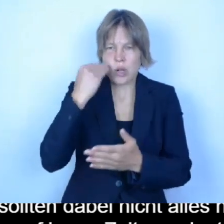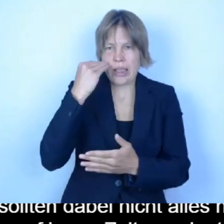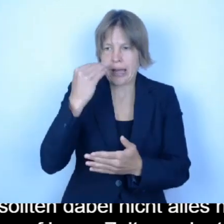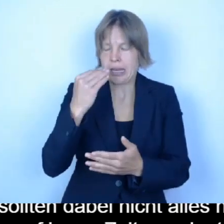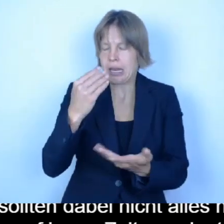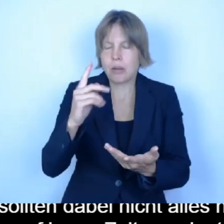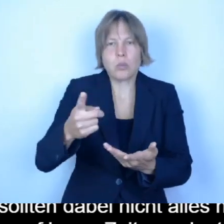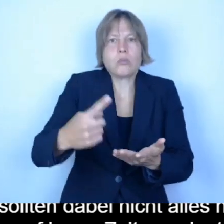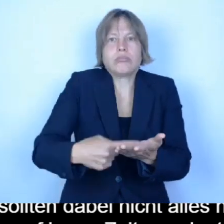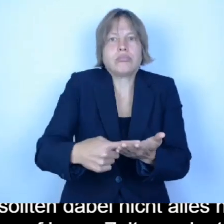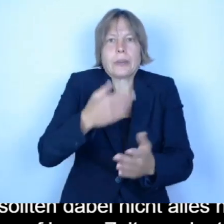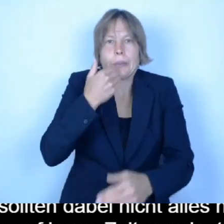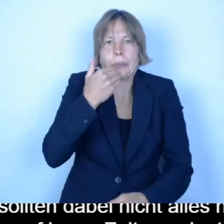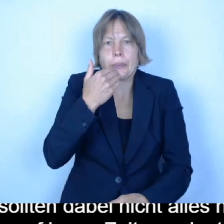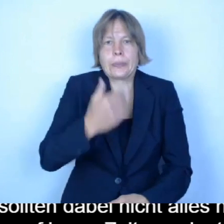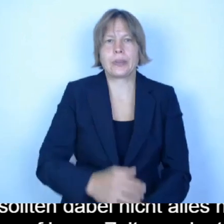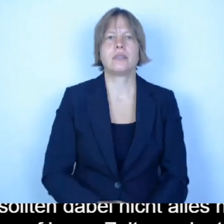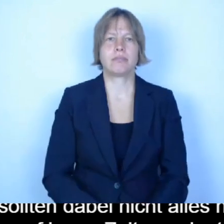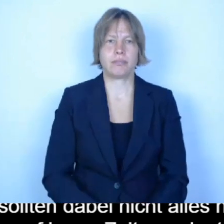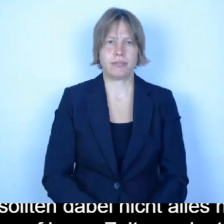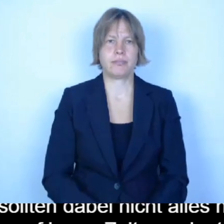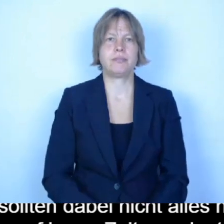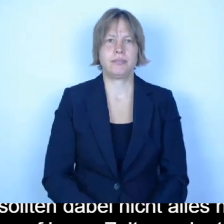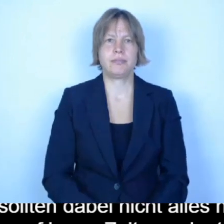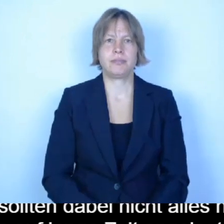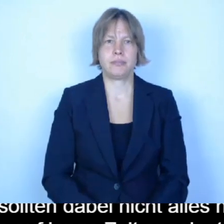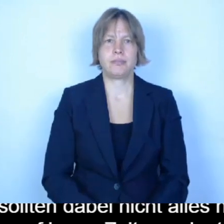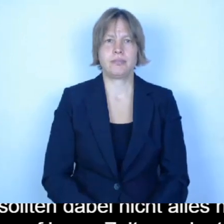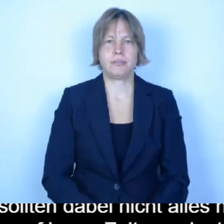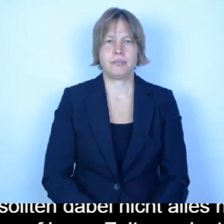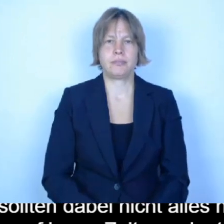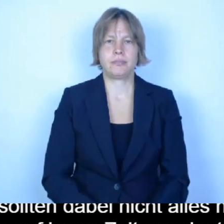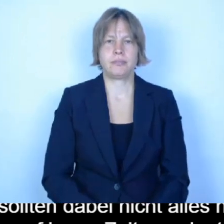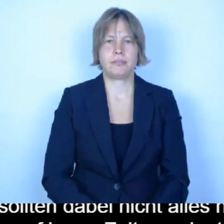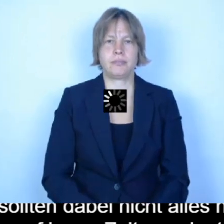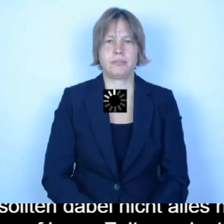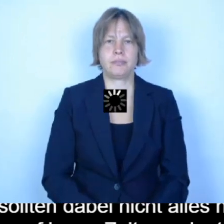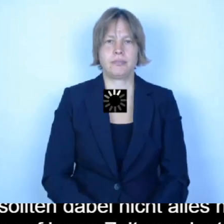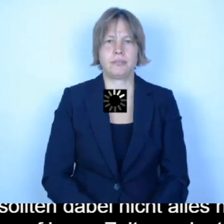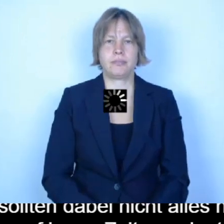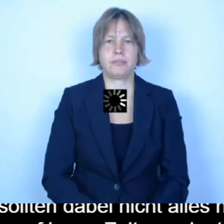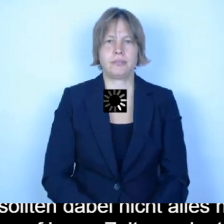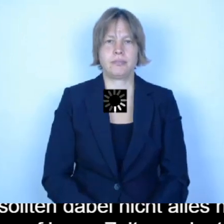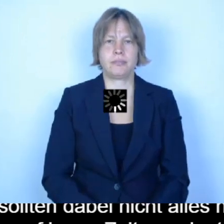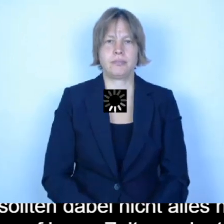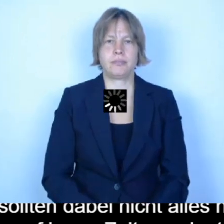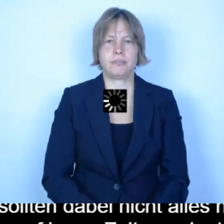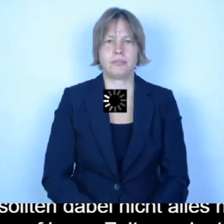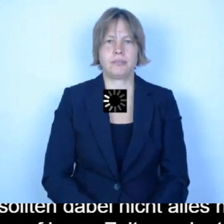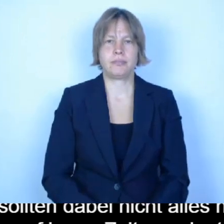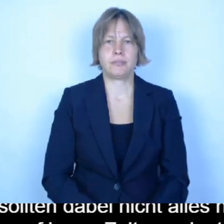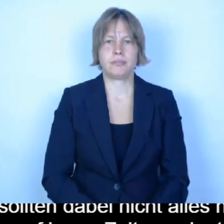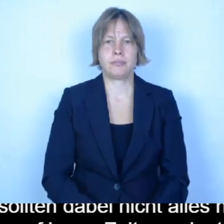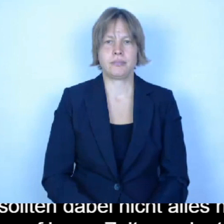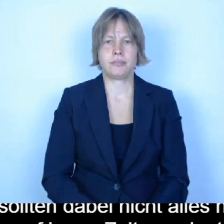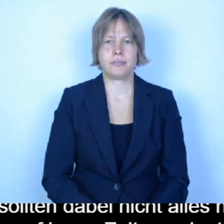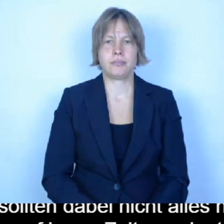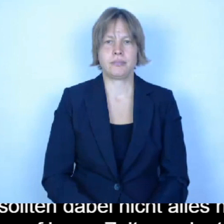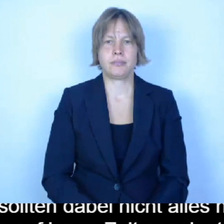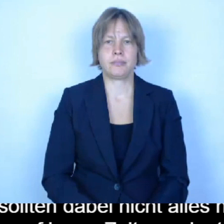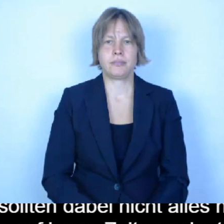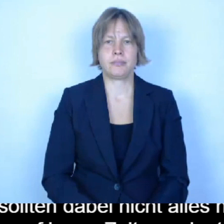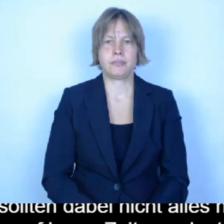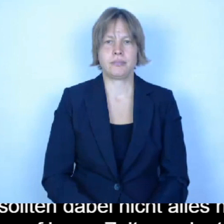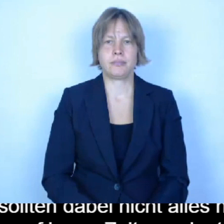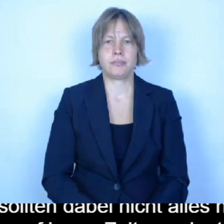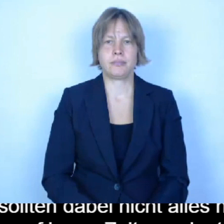innovativste Kulturkonzepte fördern. Das ist uns ein ganz großes Anliegen. Wir haben jetzt erlebt, dass viele Kulturschaffende sich überlegt haben, in der Krise